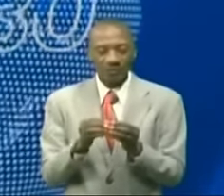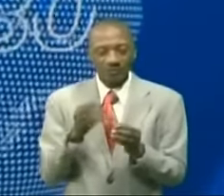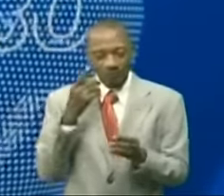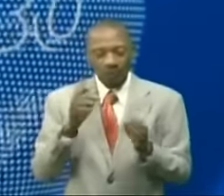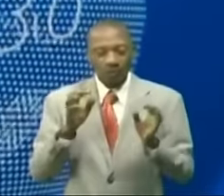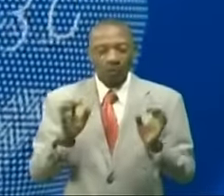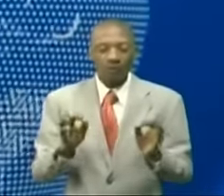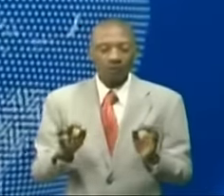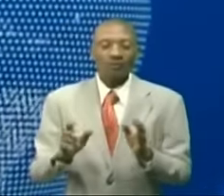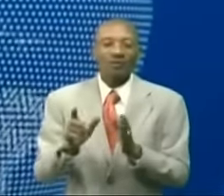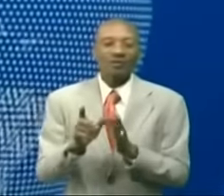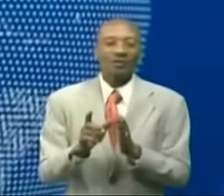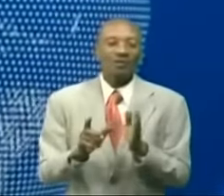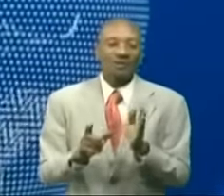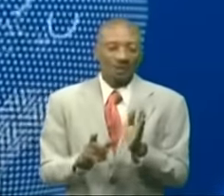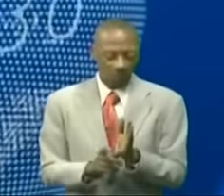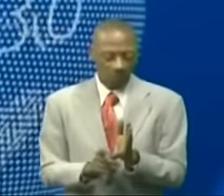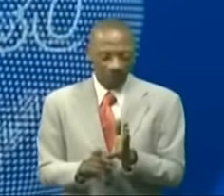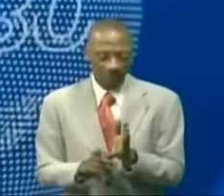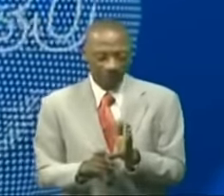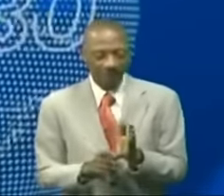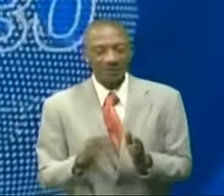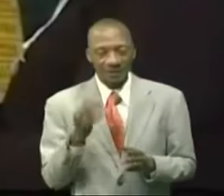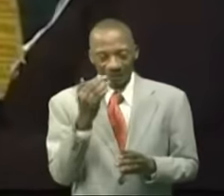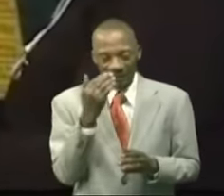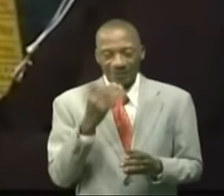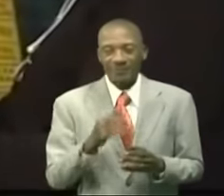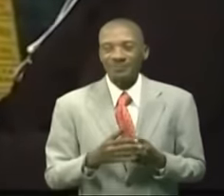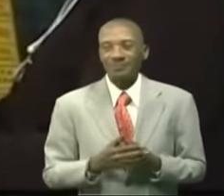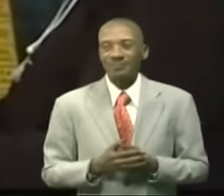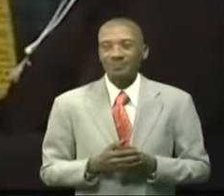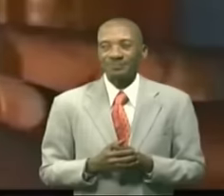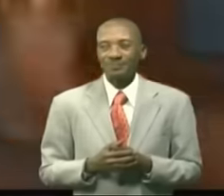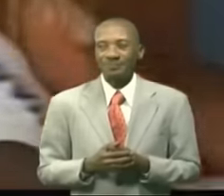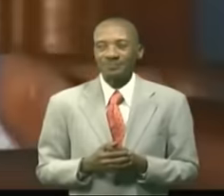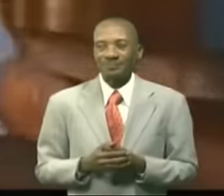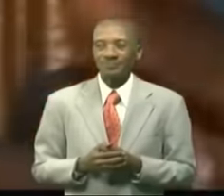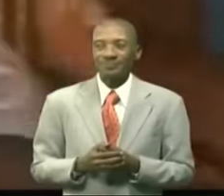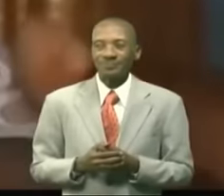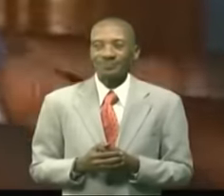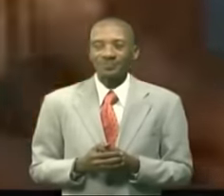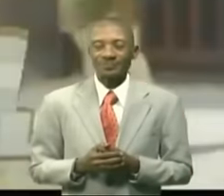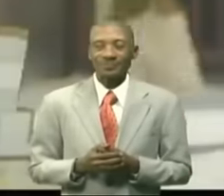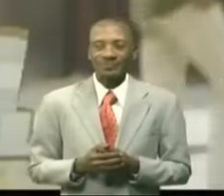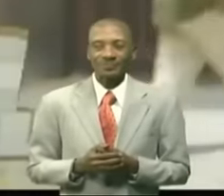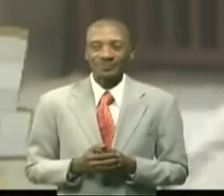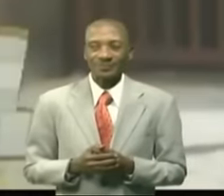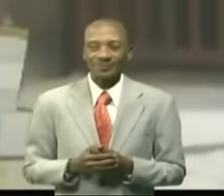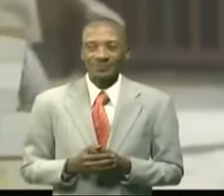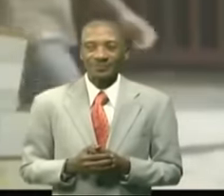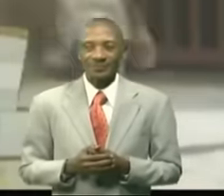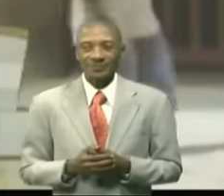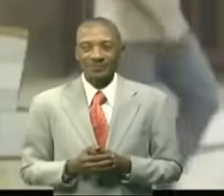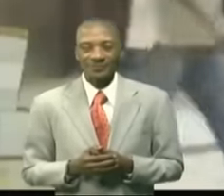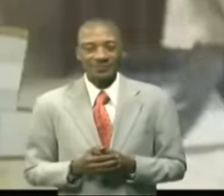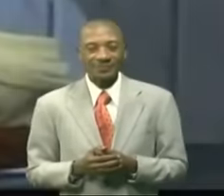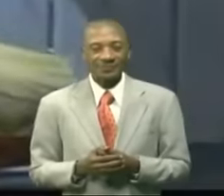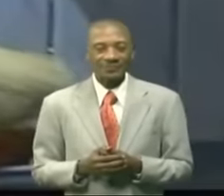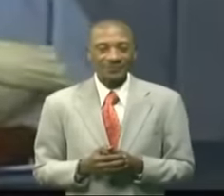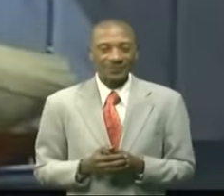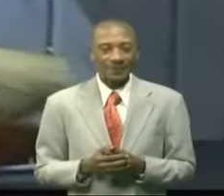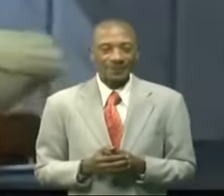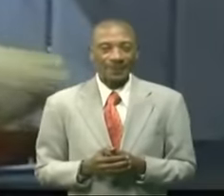Kajima-Mogo, Pompomba et Joe Patrick Koko. Sur le marché de change, les premières mesures prises